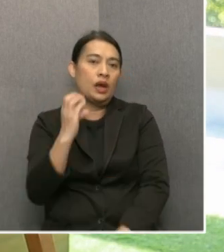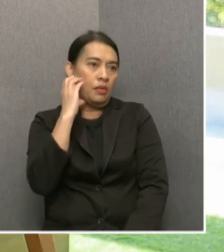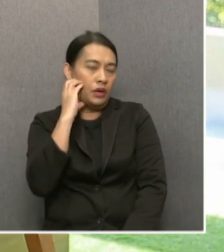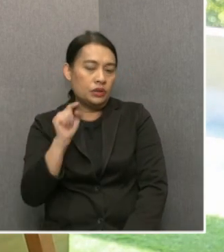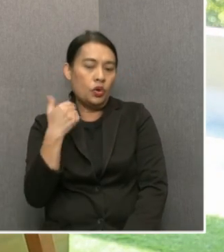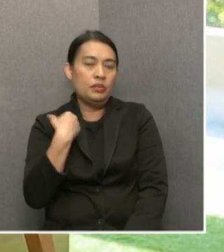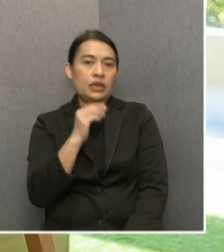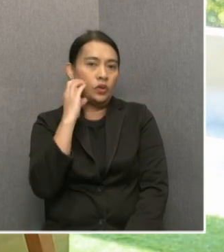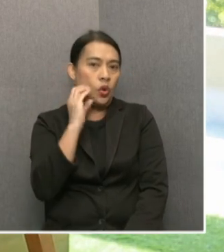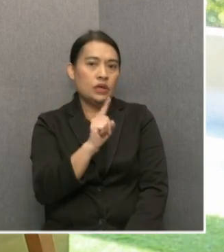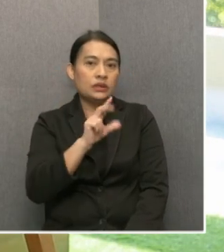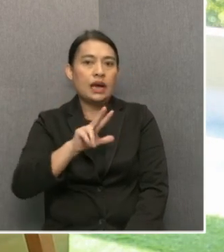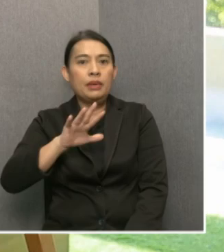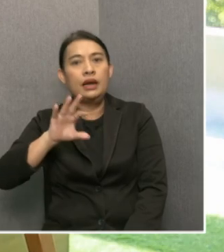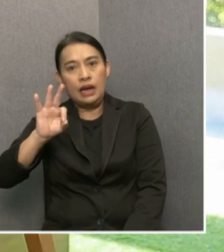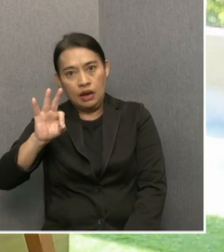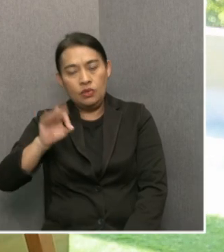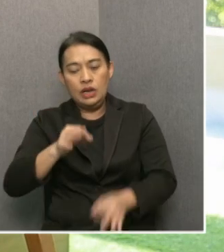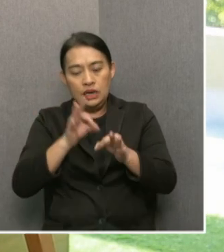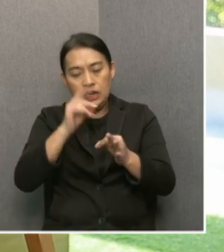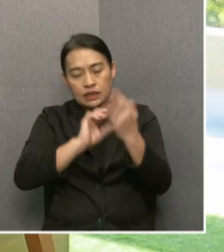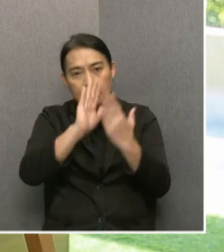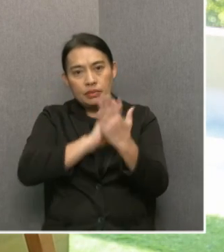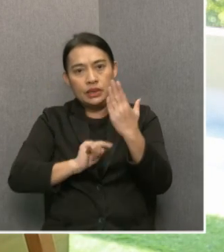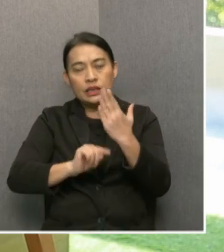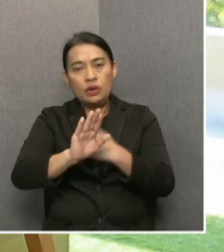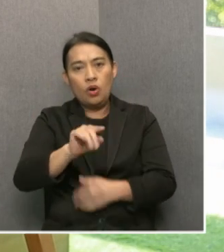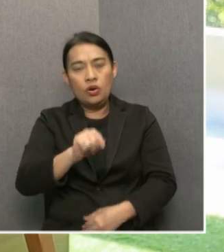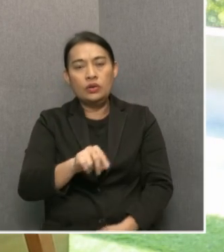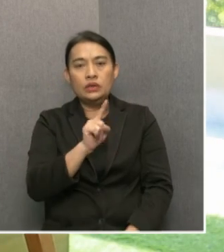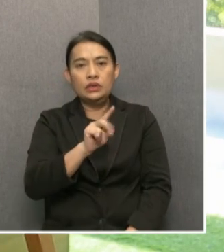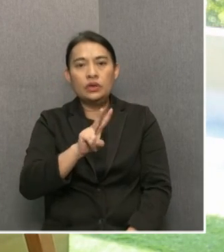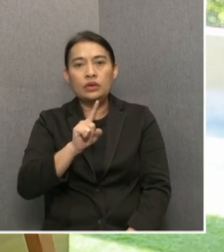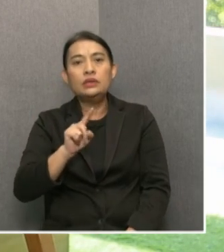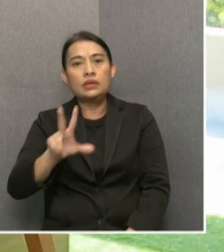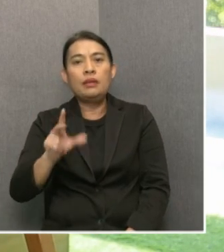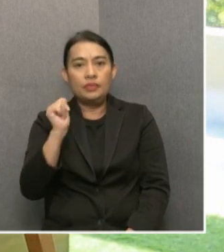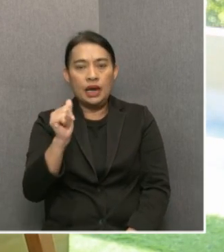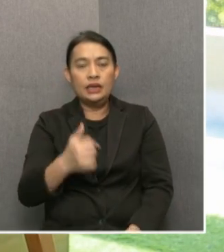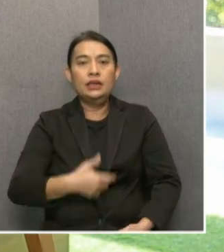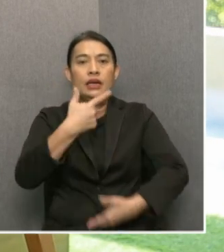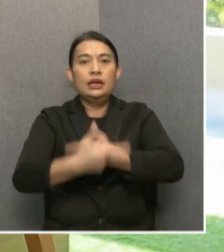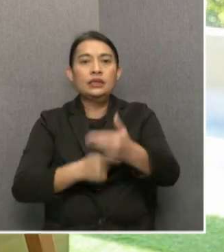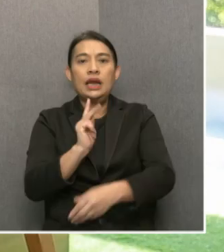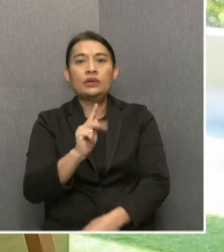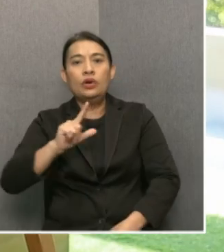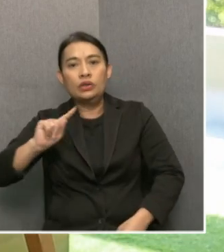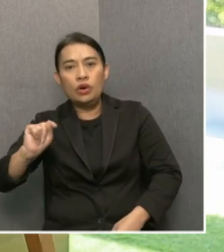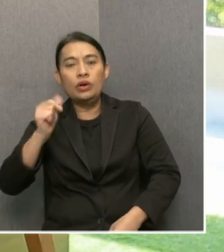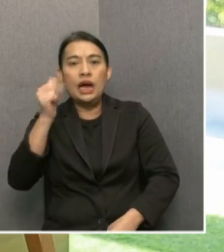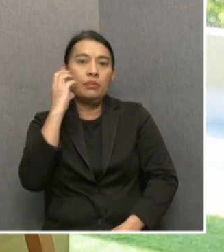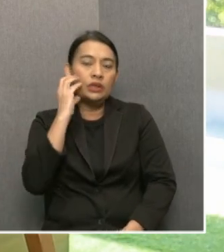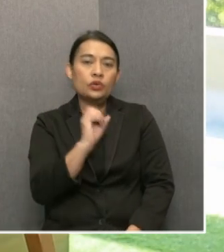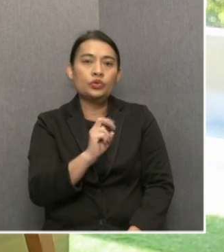องก็คือ1359หรือตัวธนาคารแห่งประเทศไทยเองเนี่ยก็จะเป็น1213รวมถึงตลาดหลักทรัพย์เนี่ยก็สามารถติดต่อไปที่เบอร์